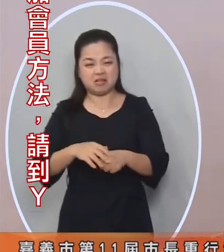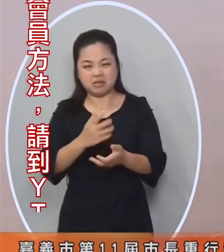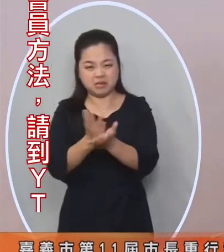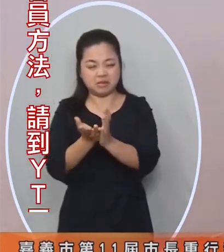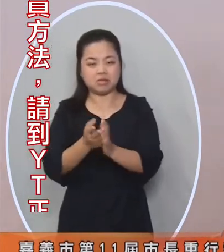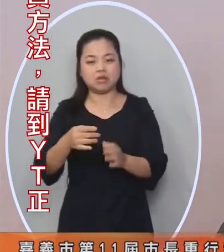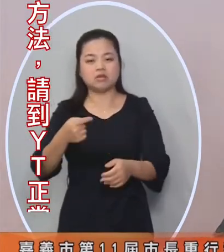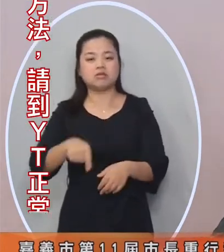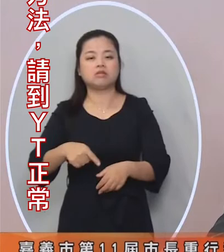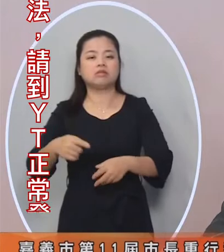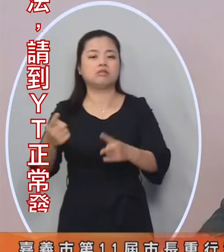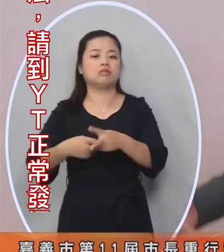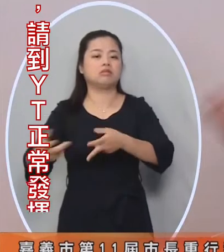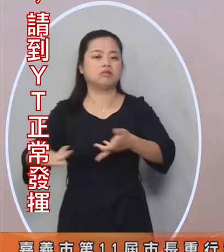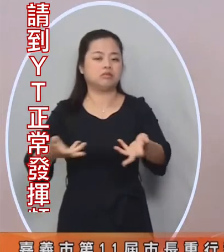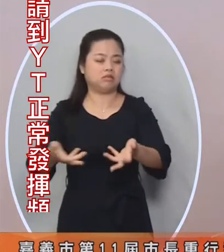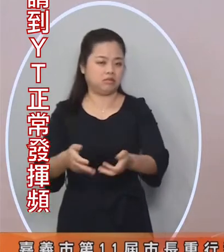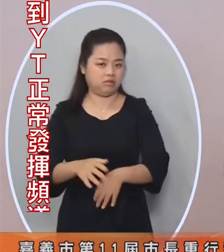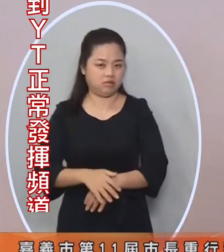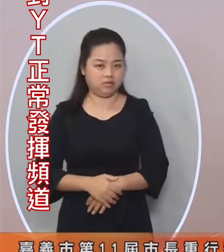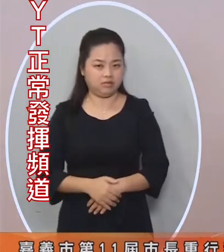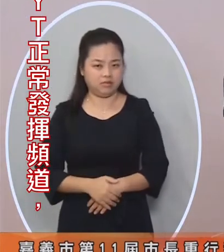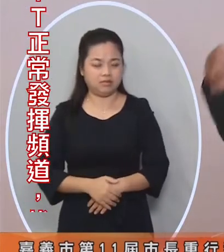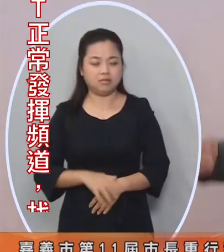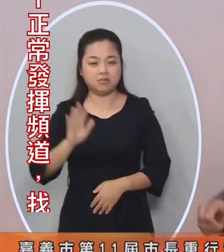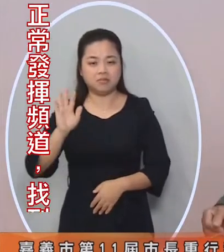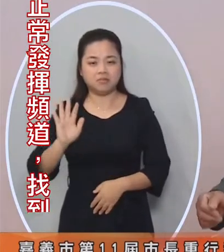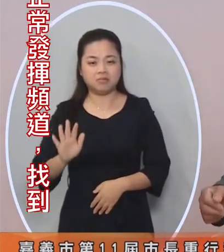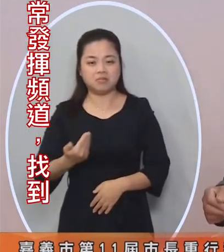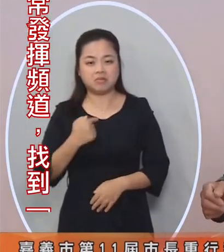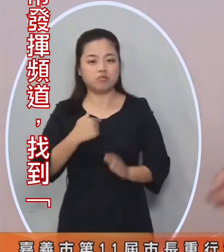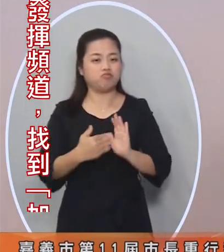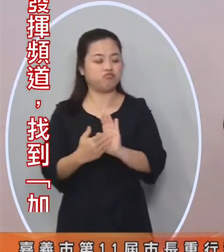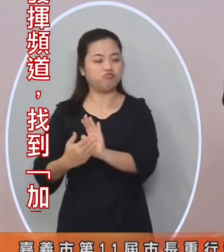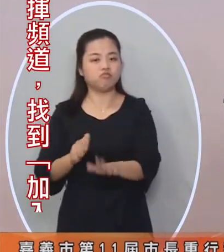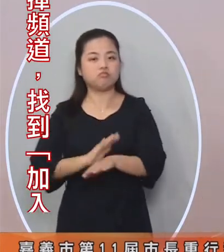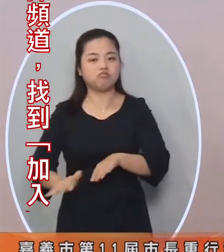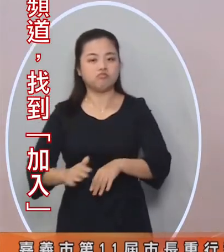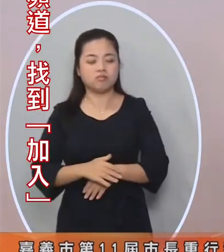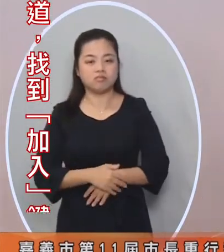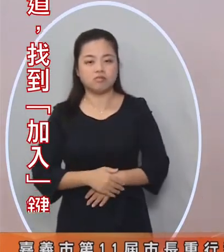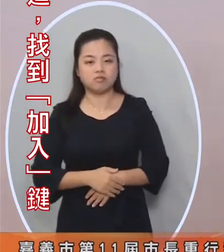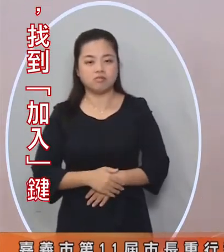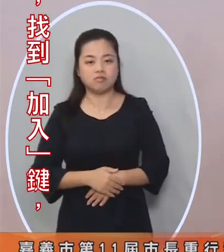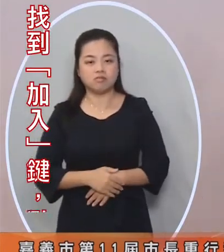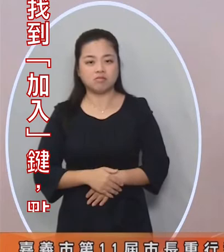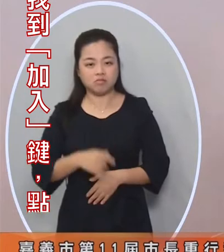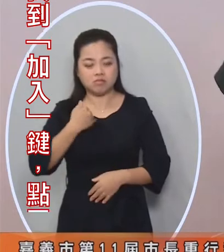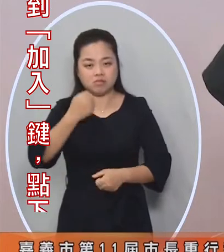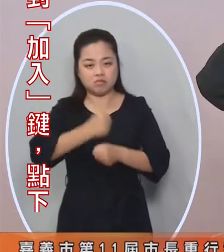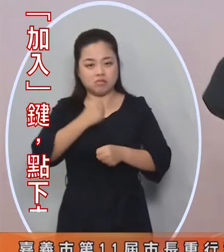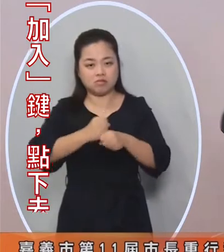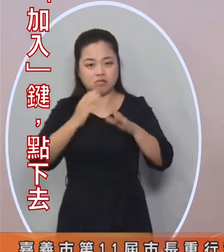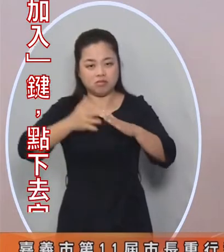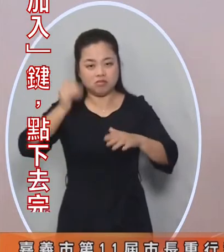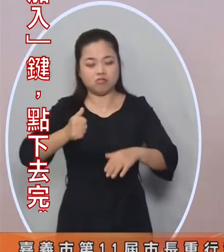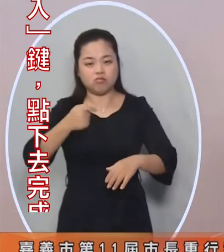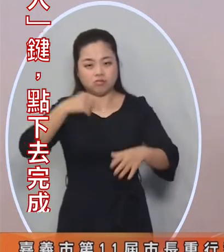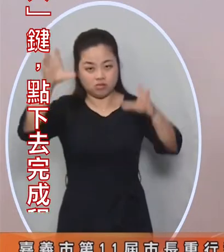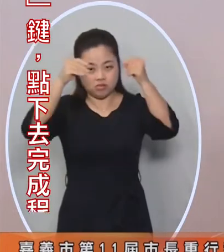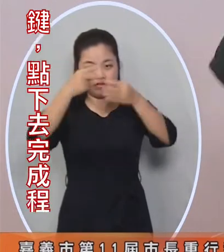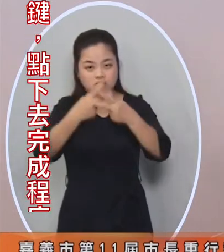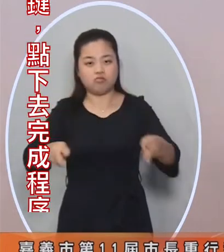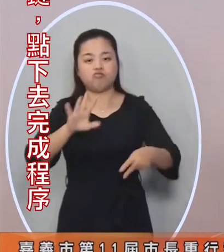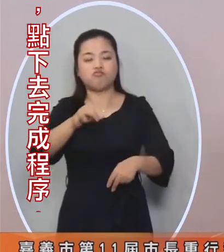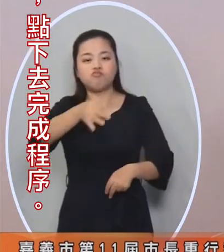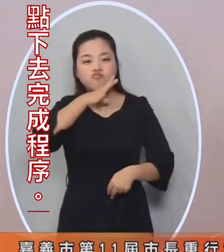啊！吼、哦，迄种小代志，但是我预防到影。吼、哦，我讲真了，我会当做市长，我有够资格做